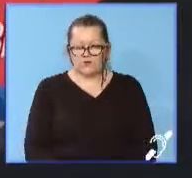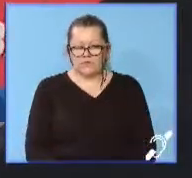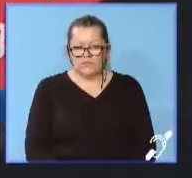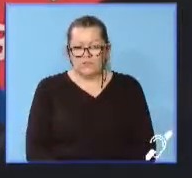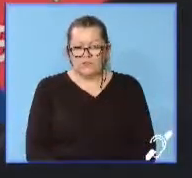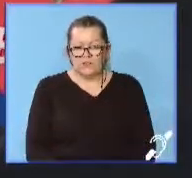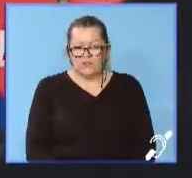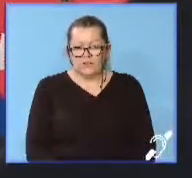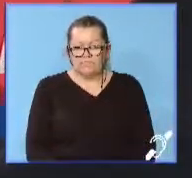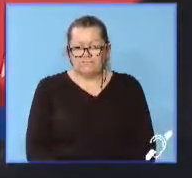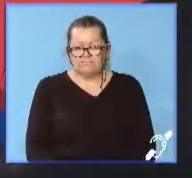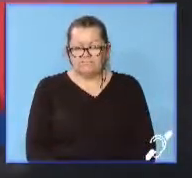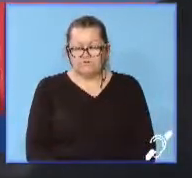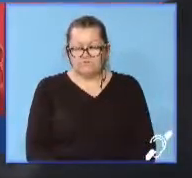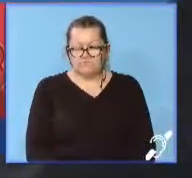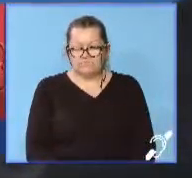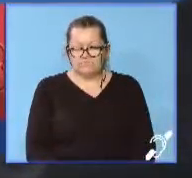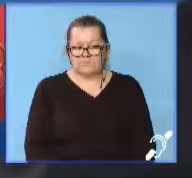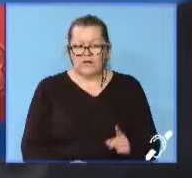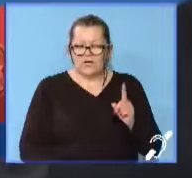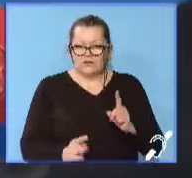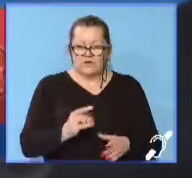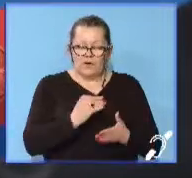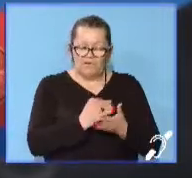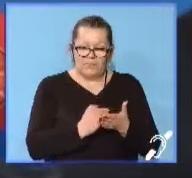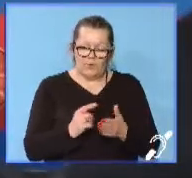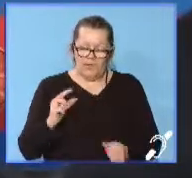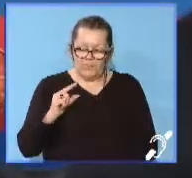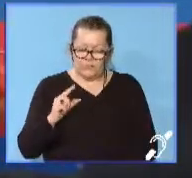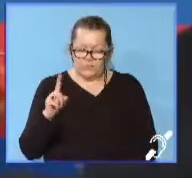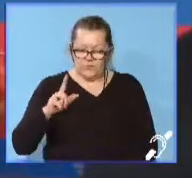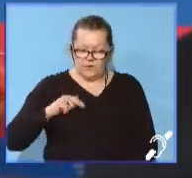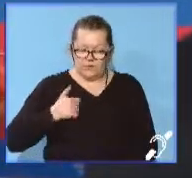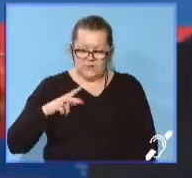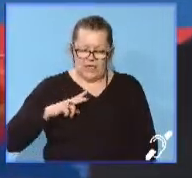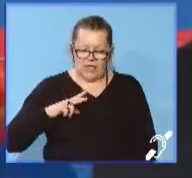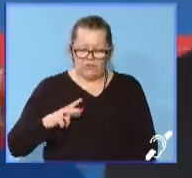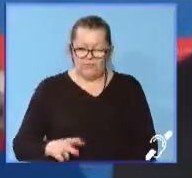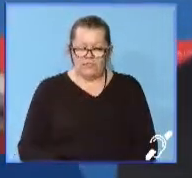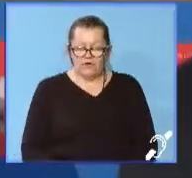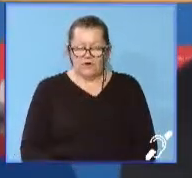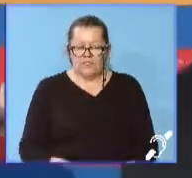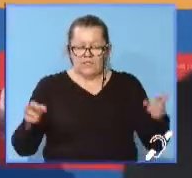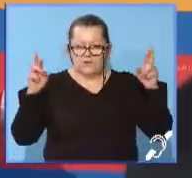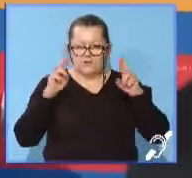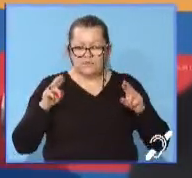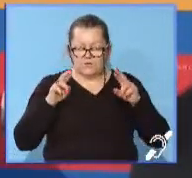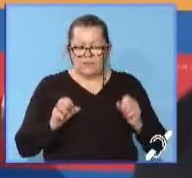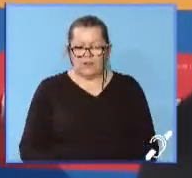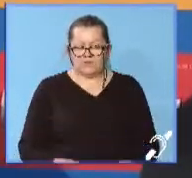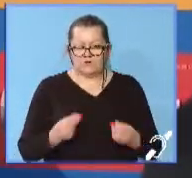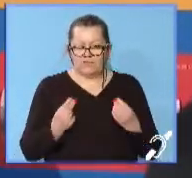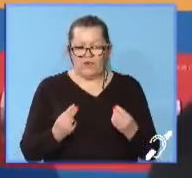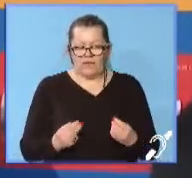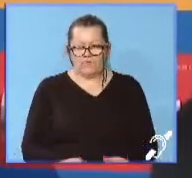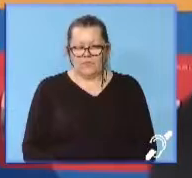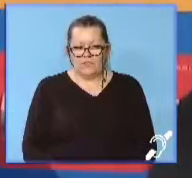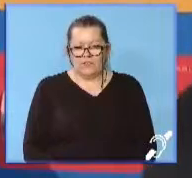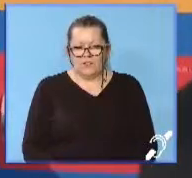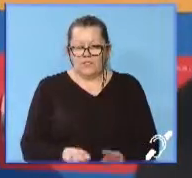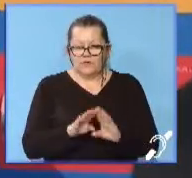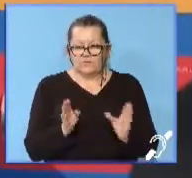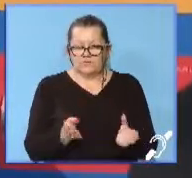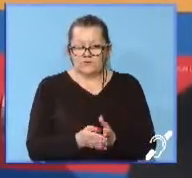mitri a avut ceva probleme acum dar nu e nimic grav își va reveni cu siguranță sperăm ca și screciu să și revină cât de curând și Suntem cu